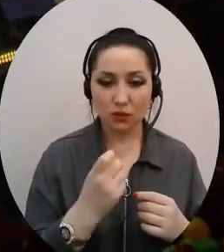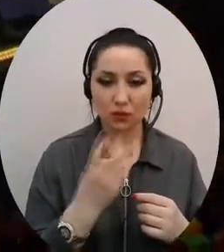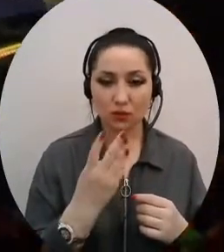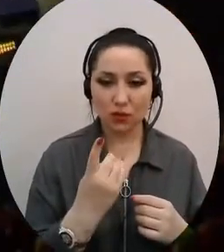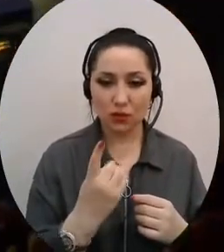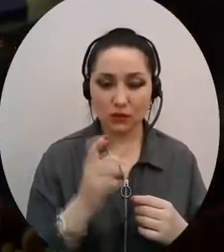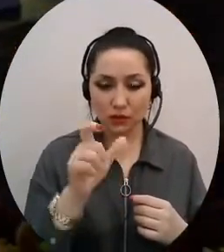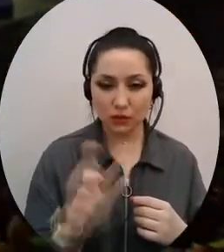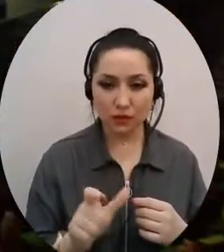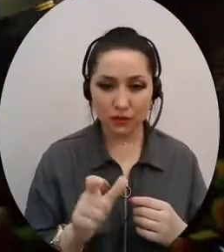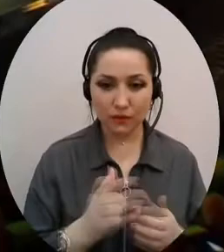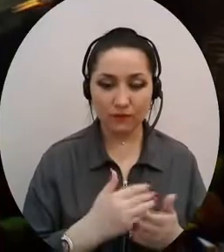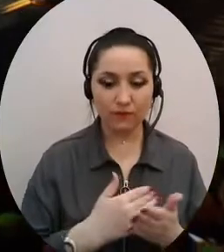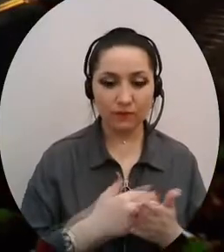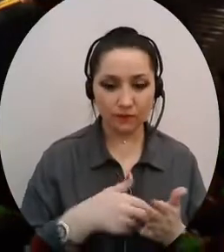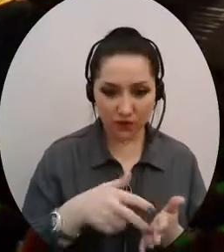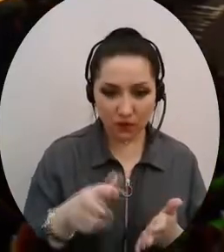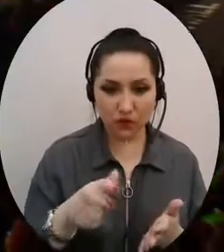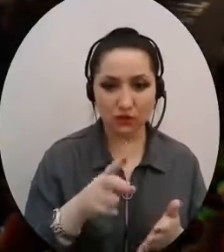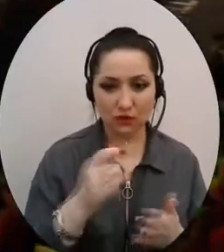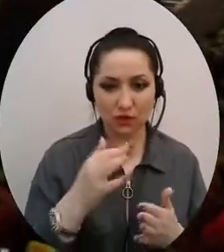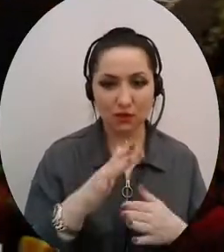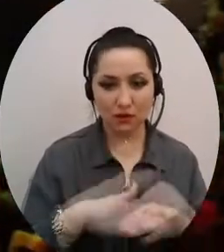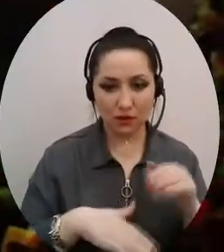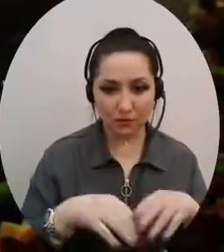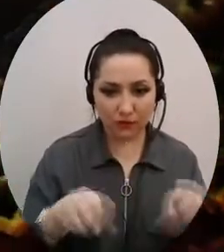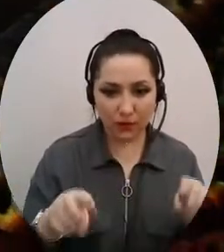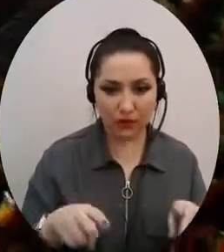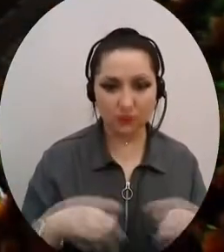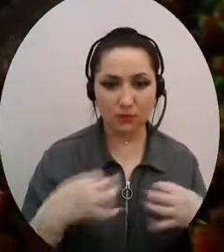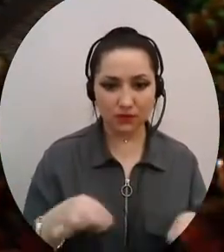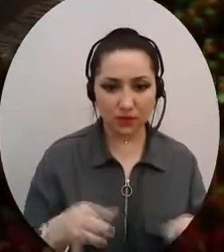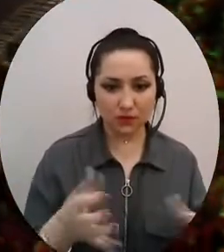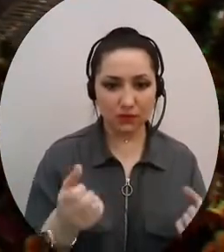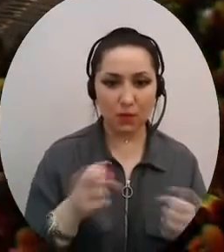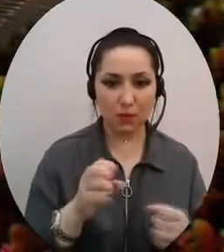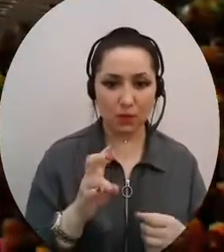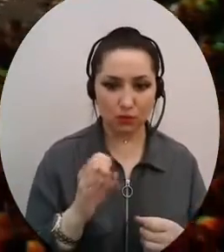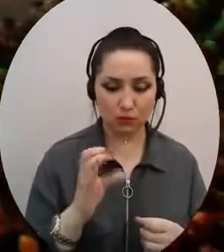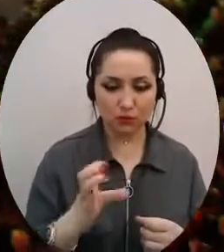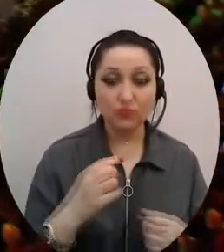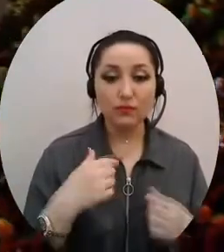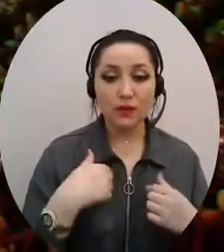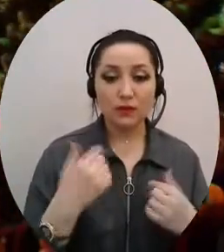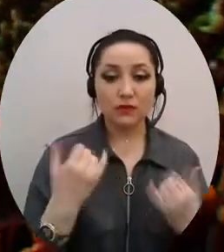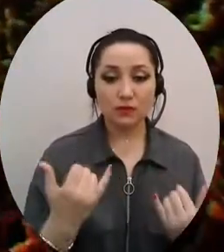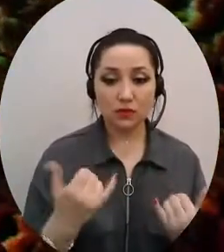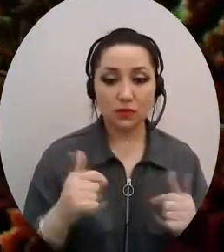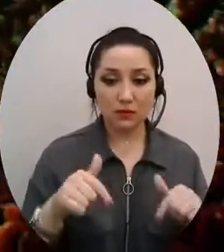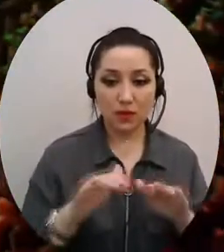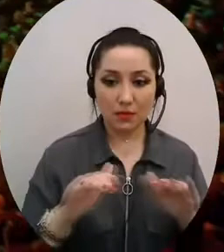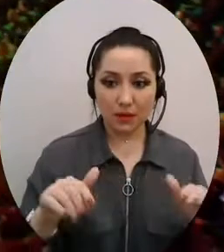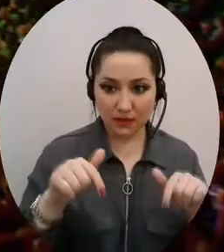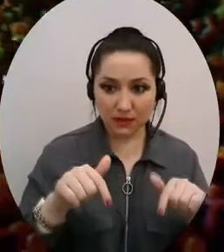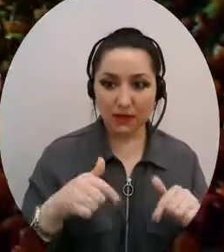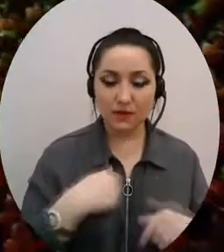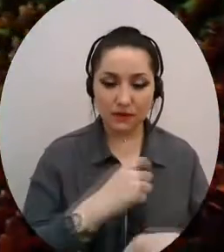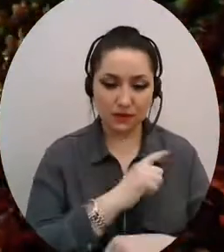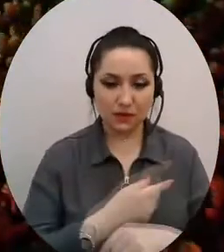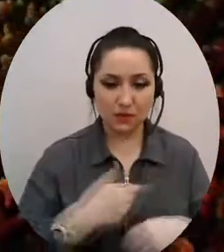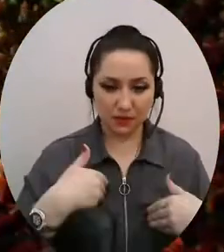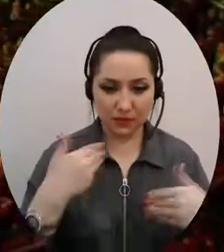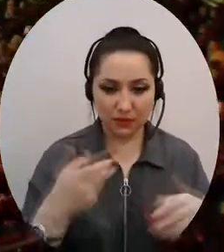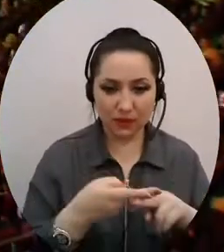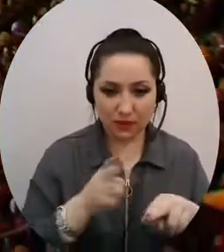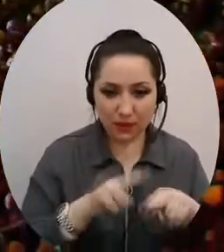– вышел на квалификацию, позволяющую забрать автобонус. И сегодня ребята здесь. Ребята, я вас очень сильно поздравляю с этим. Это очень